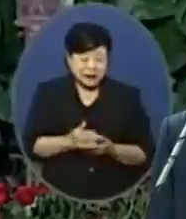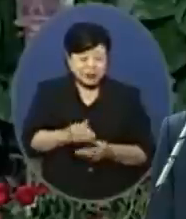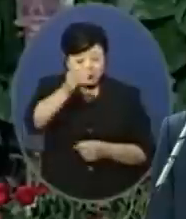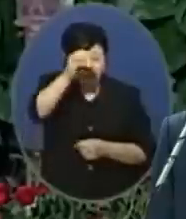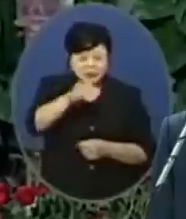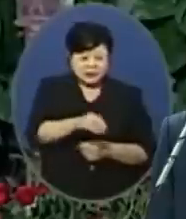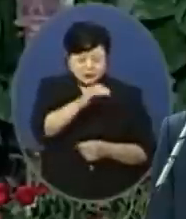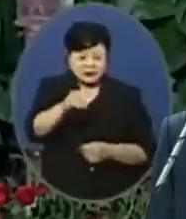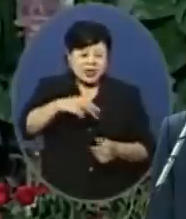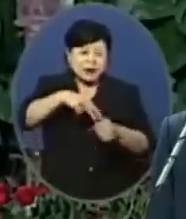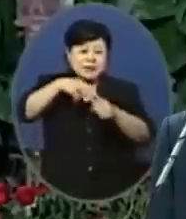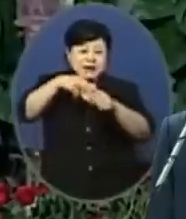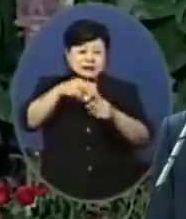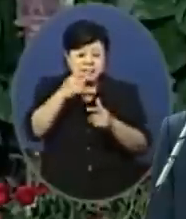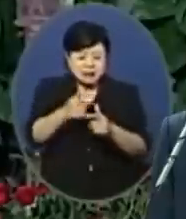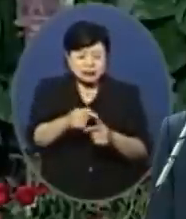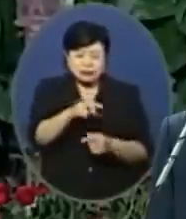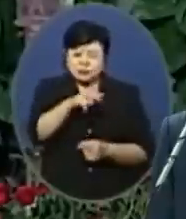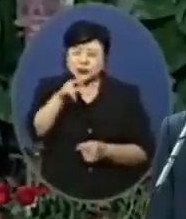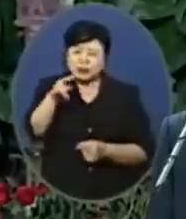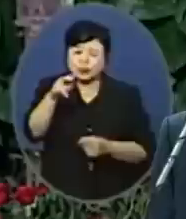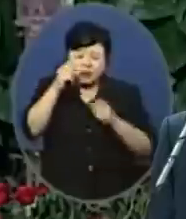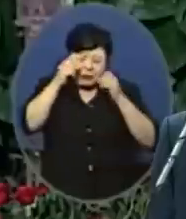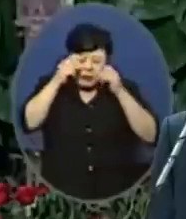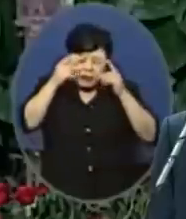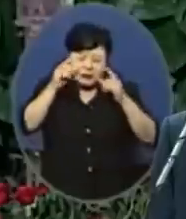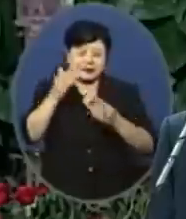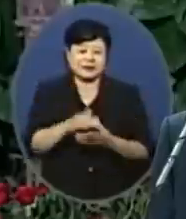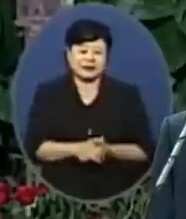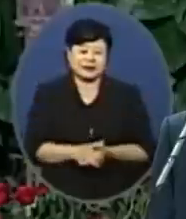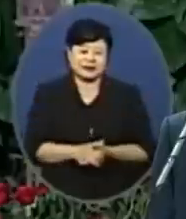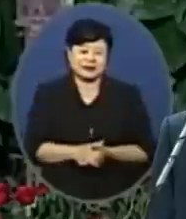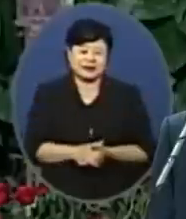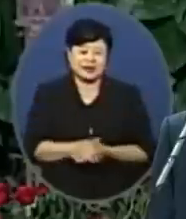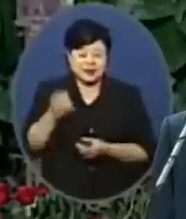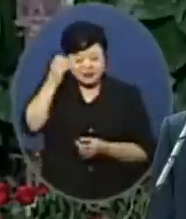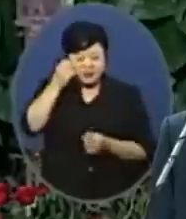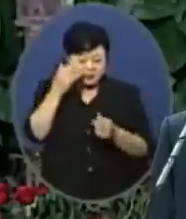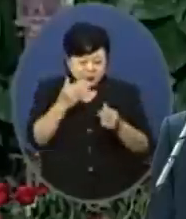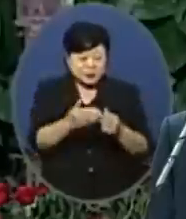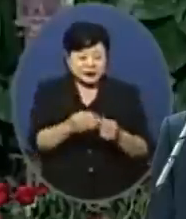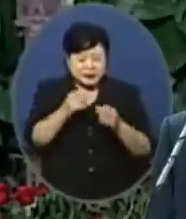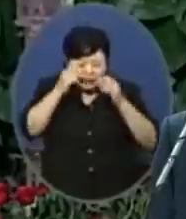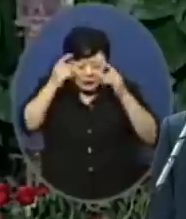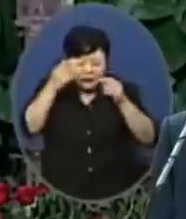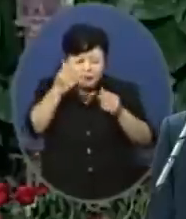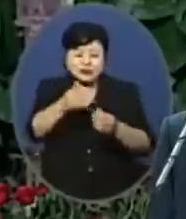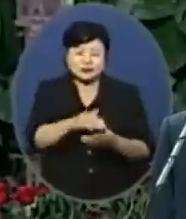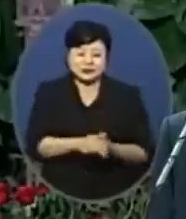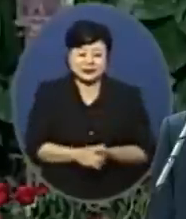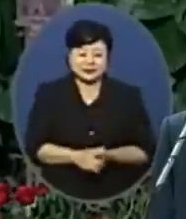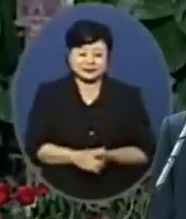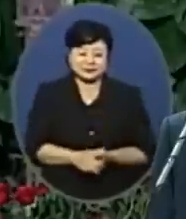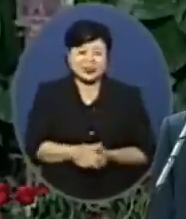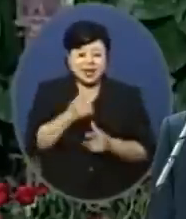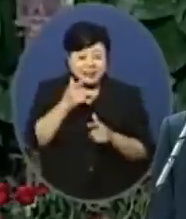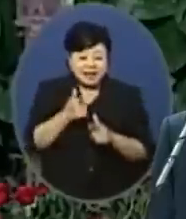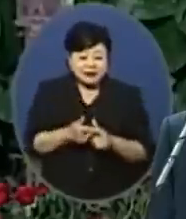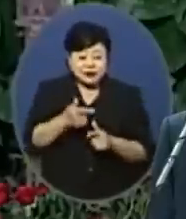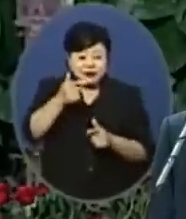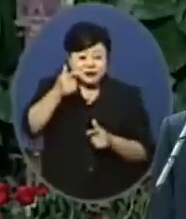십자가에 매달려져 있는 그 예수님을 쳐다보고 깨달아야 되는 것입니다. 성령님이 여러분을 깨닫게 해주시는 것입니다.